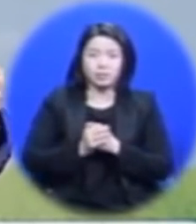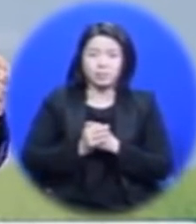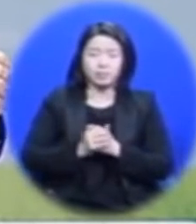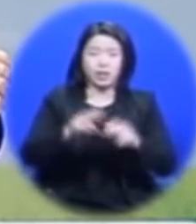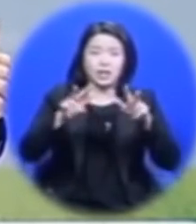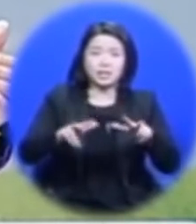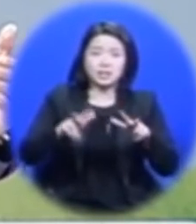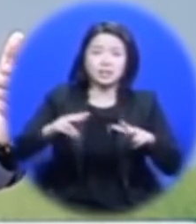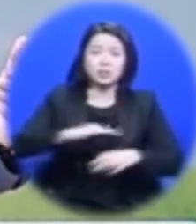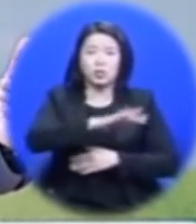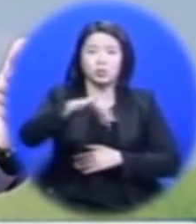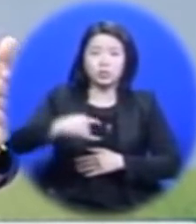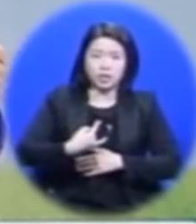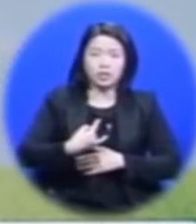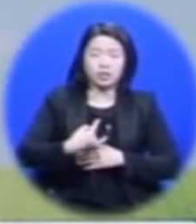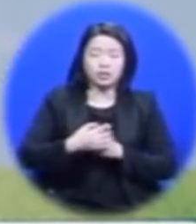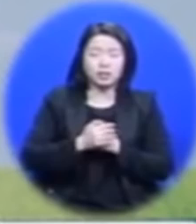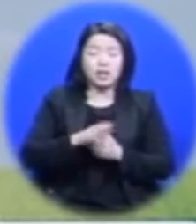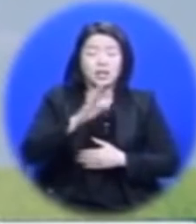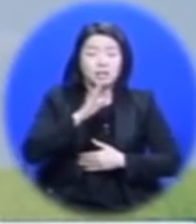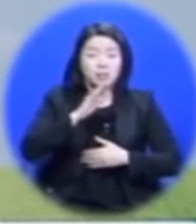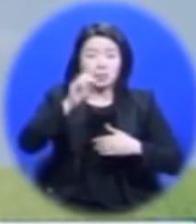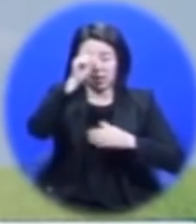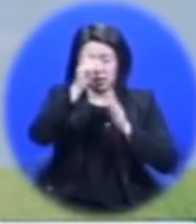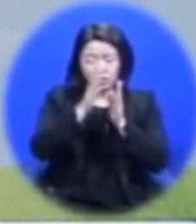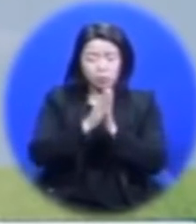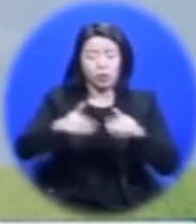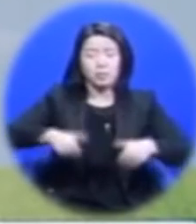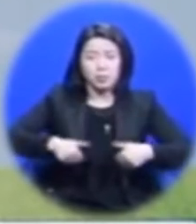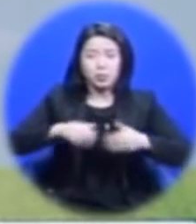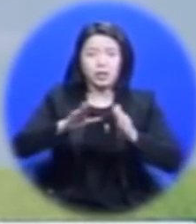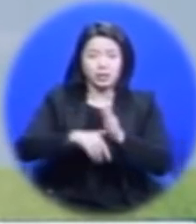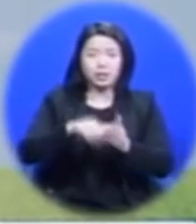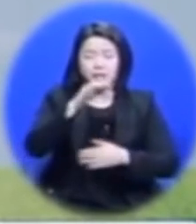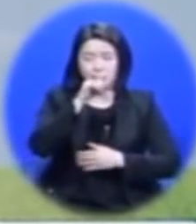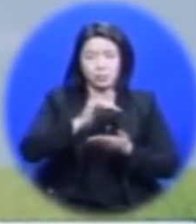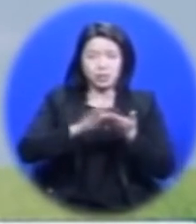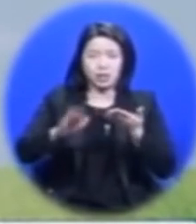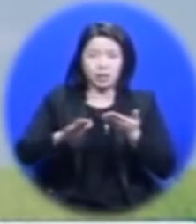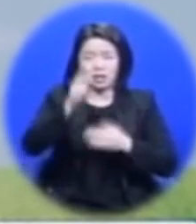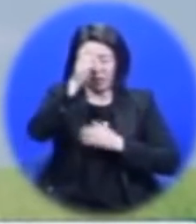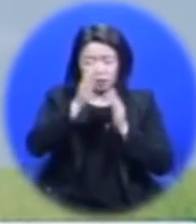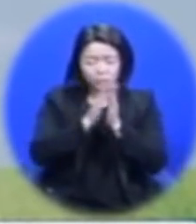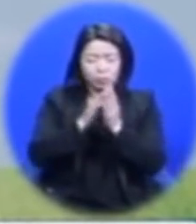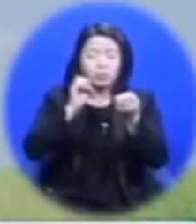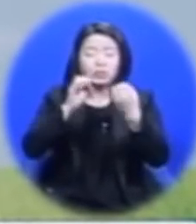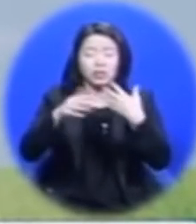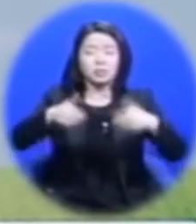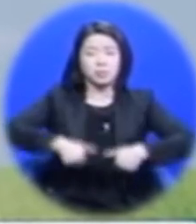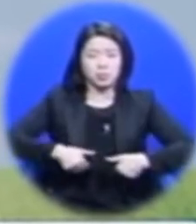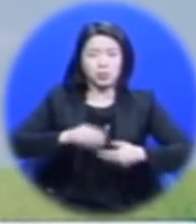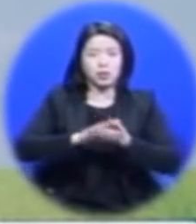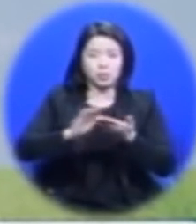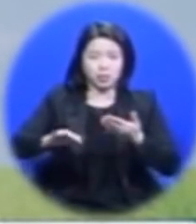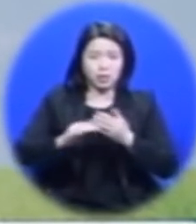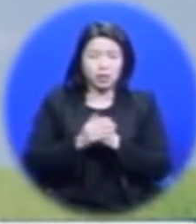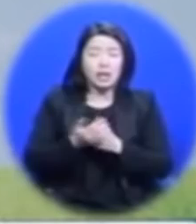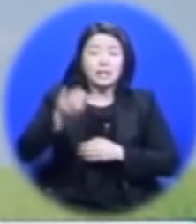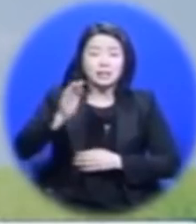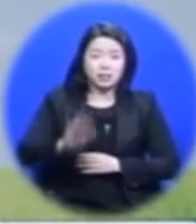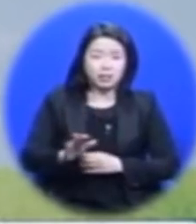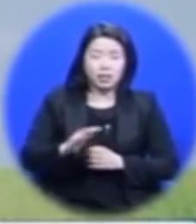지금 우리에게는 정말 기도가 필요한 때에 있습니다. 기도 응답이 필요합니다.